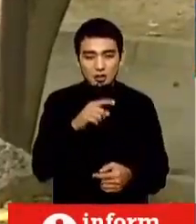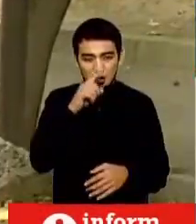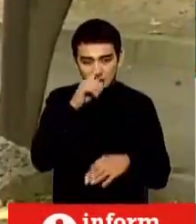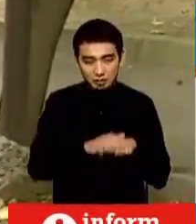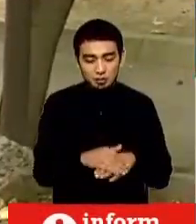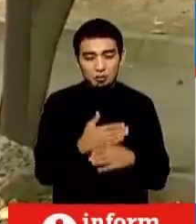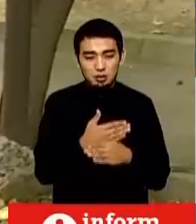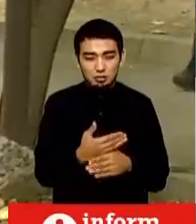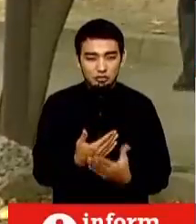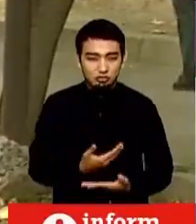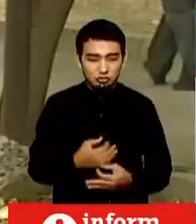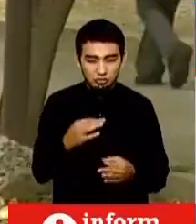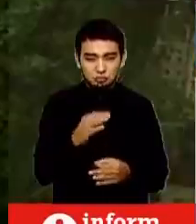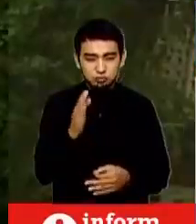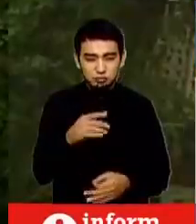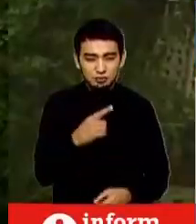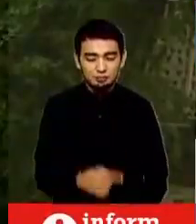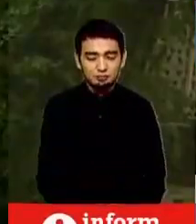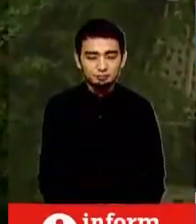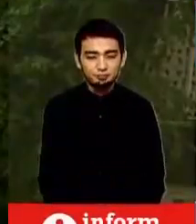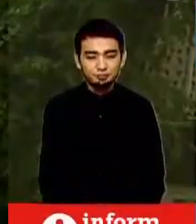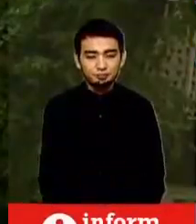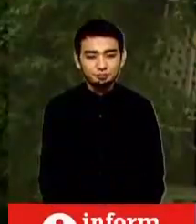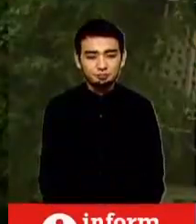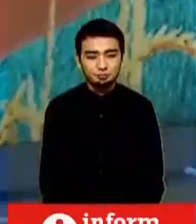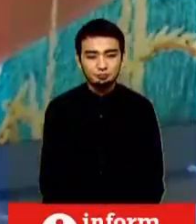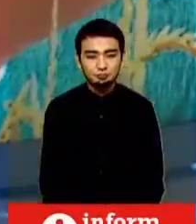помочь им с жильем. Дамир Анитов, Сергей Шуйский, Информбюро.